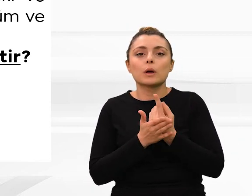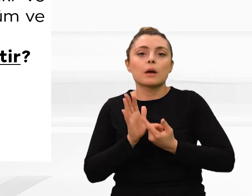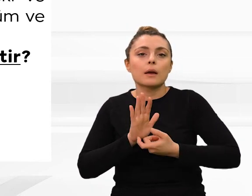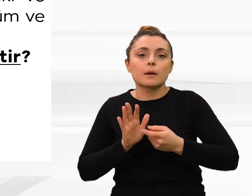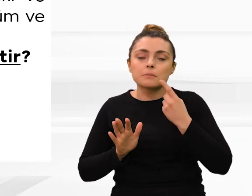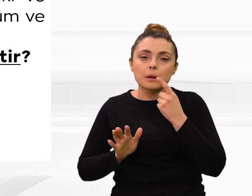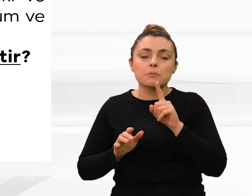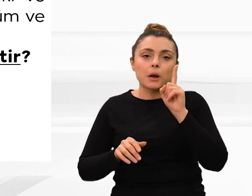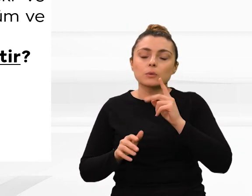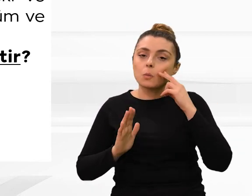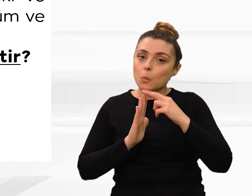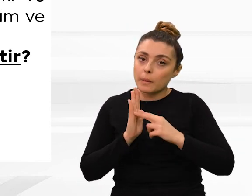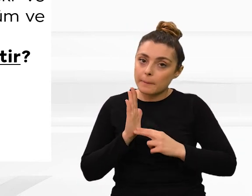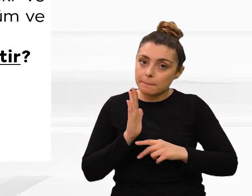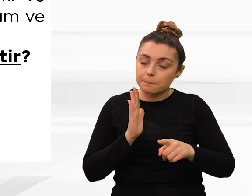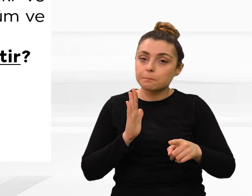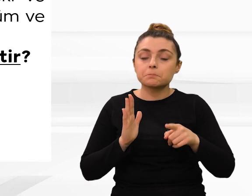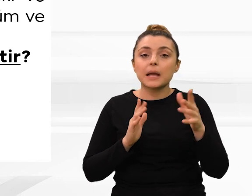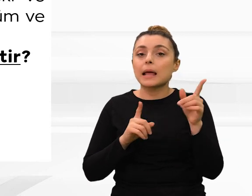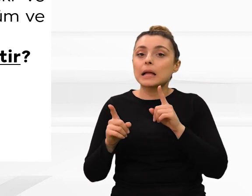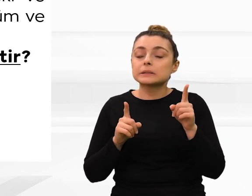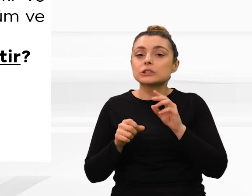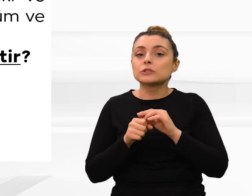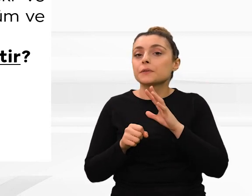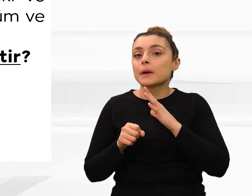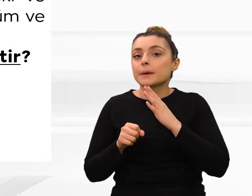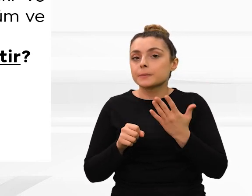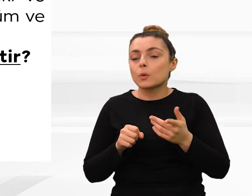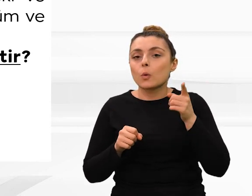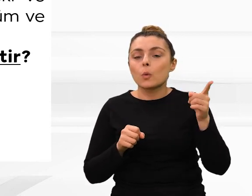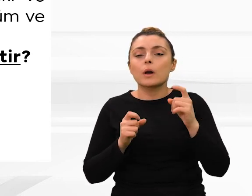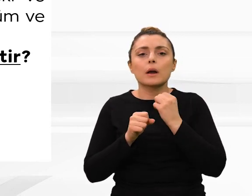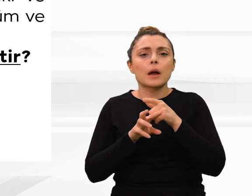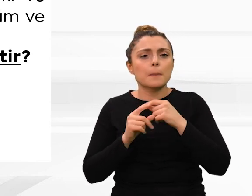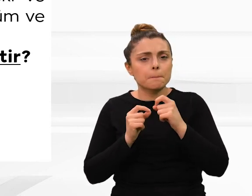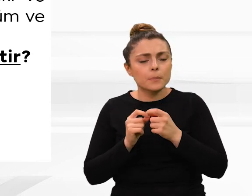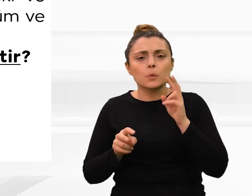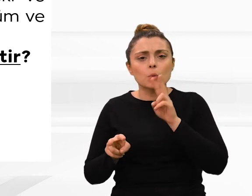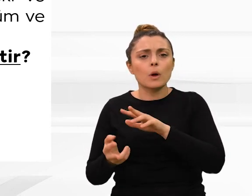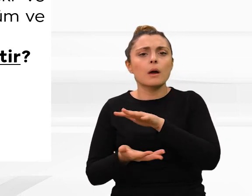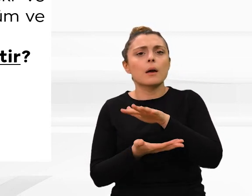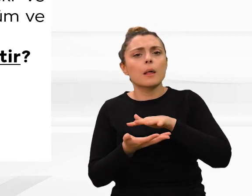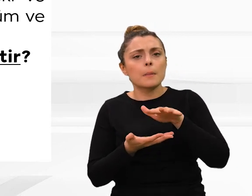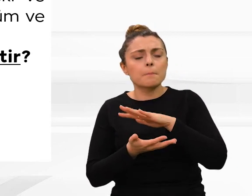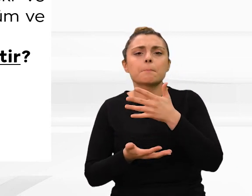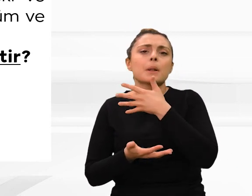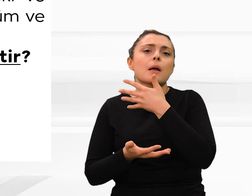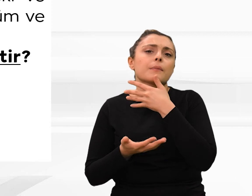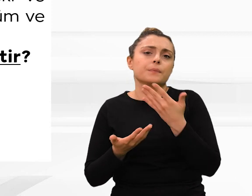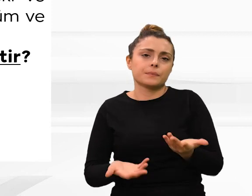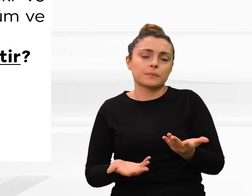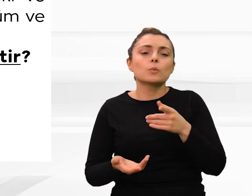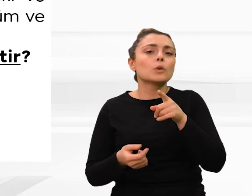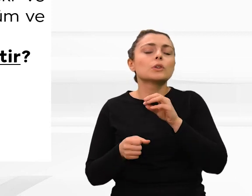baktığımızda bir baştan okuyalım isterseniz Acaba hangi sıfatlar var o gaybı da görülen alemi de bilendir